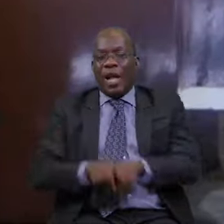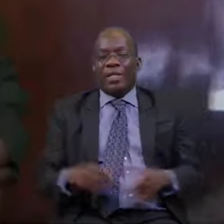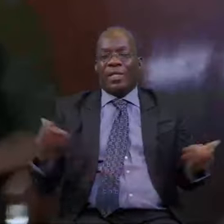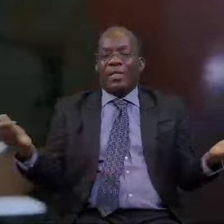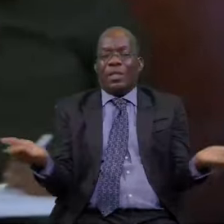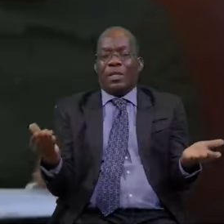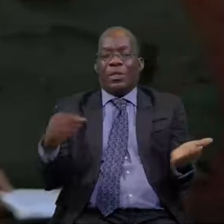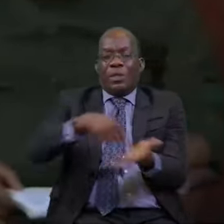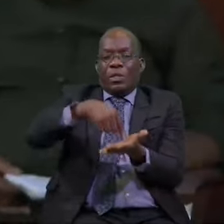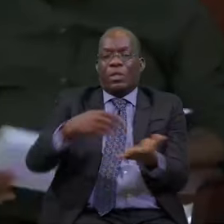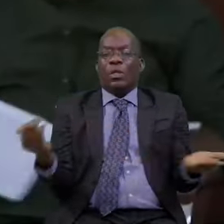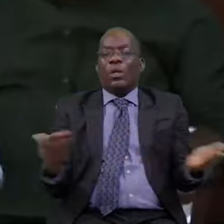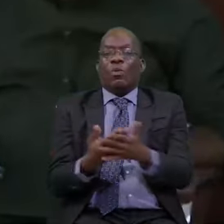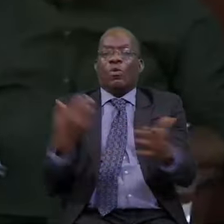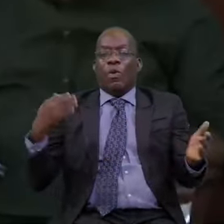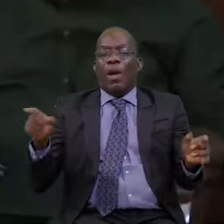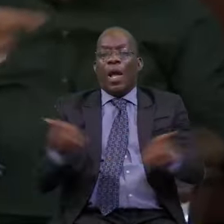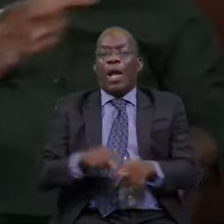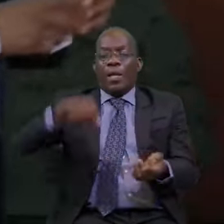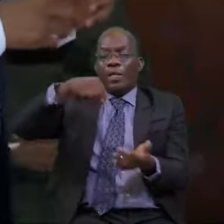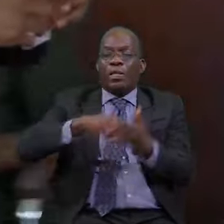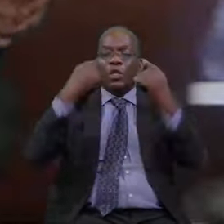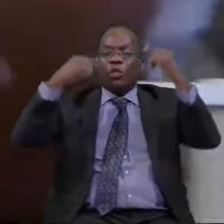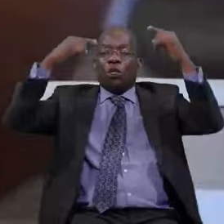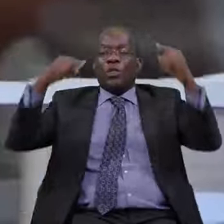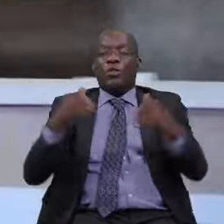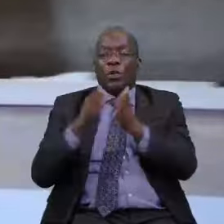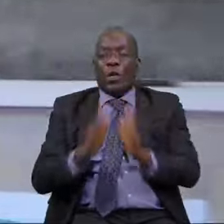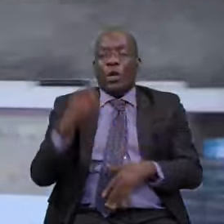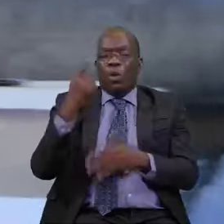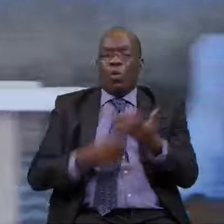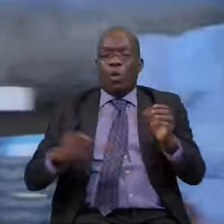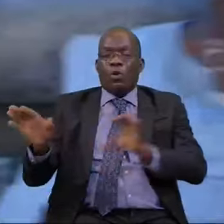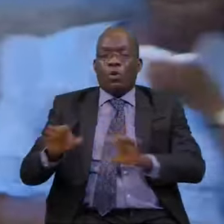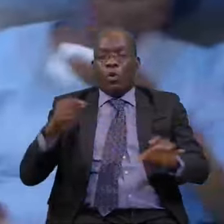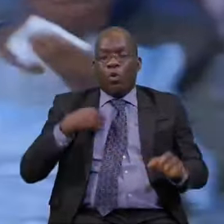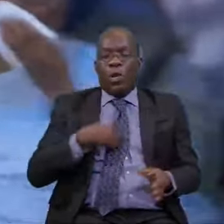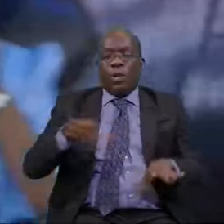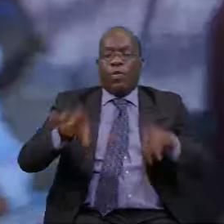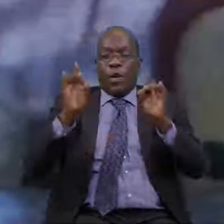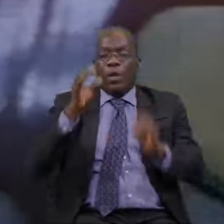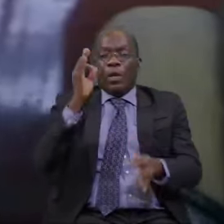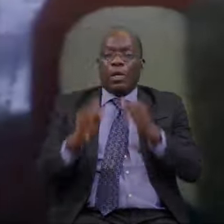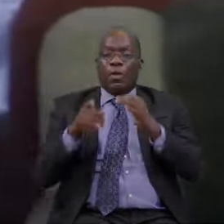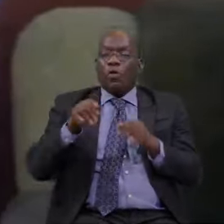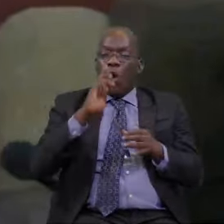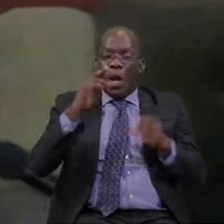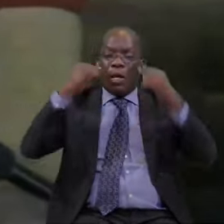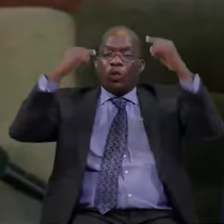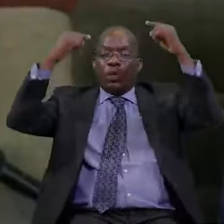Et ce dirigeant réussit, qu'est-ce qu'on trouve en lui? Lorsque vous réussissez,